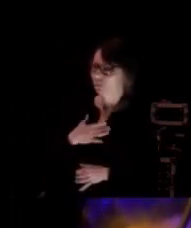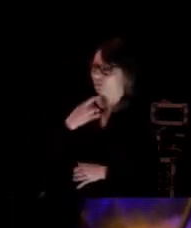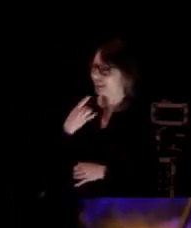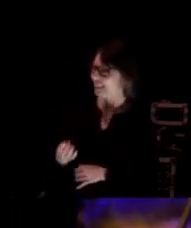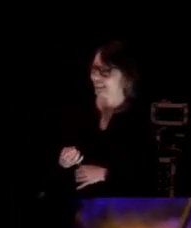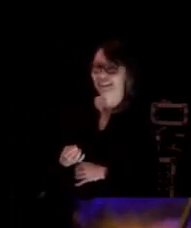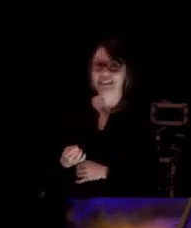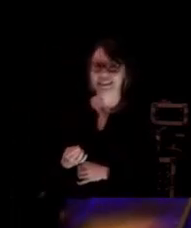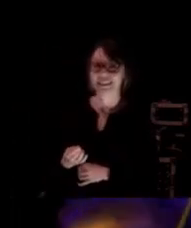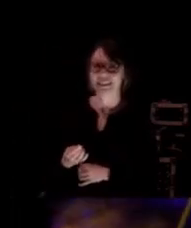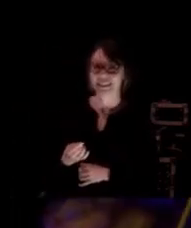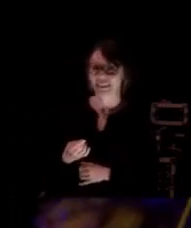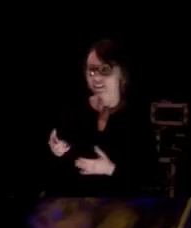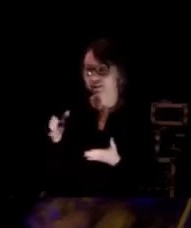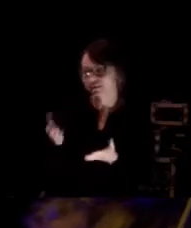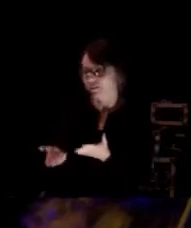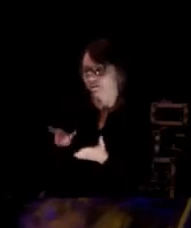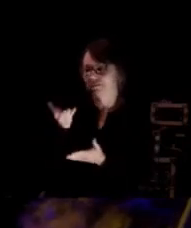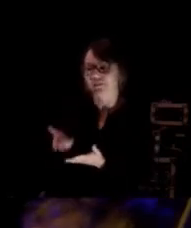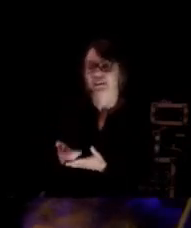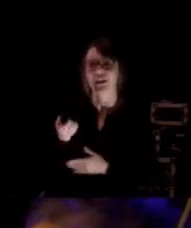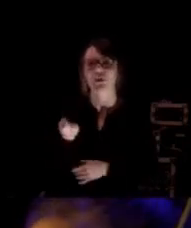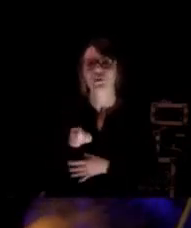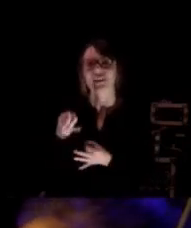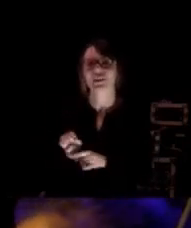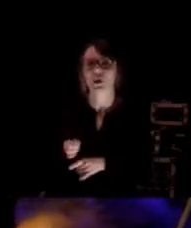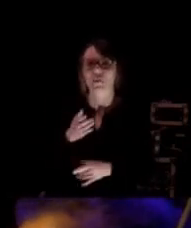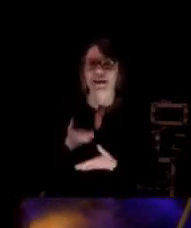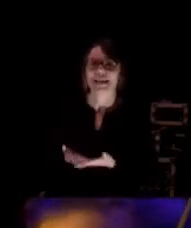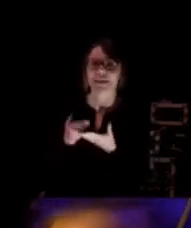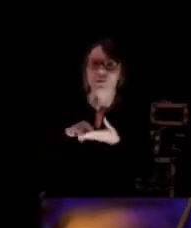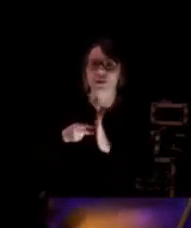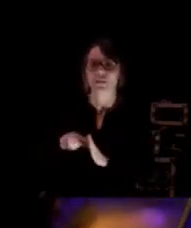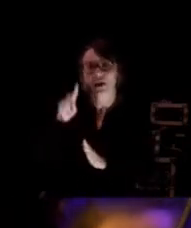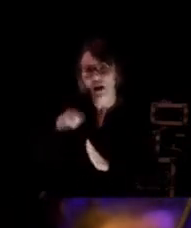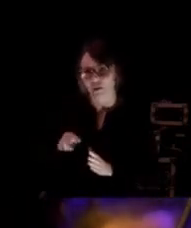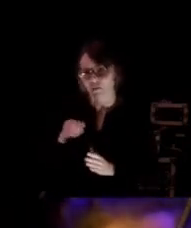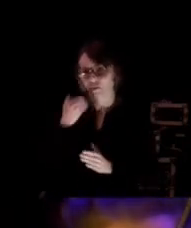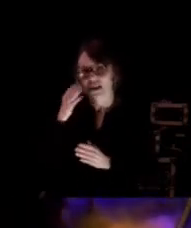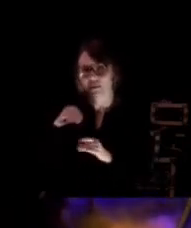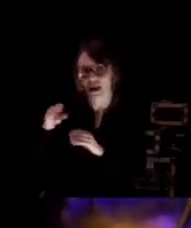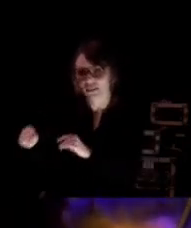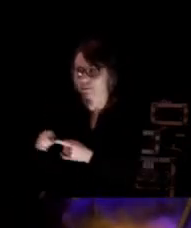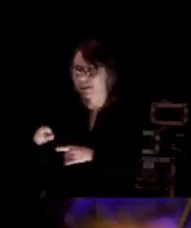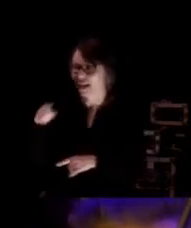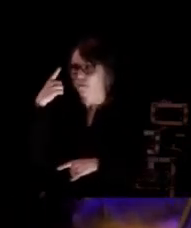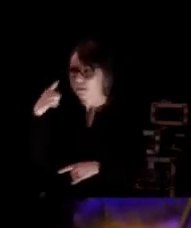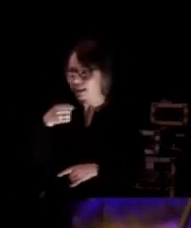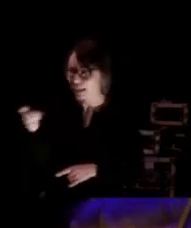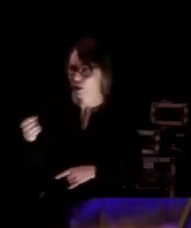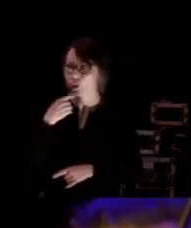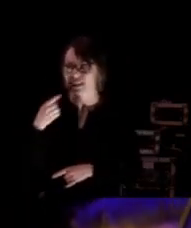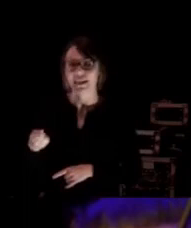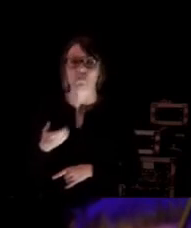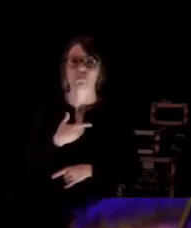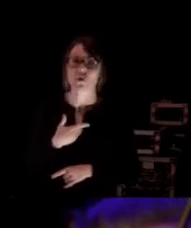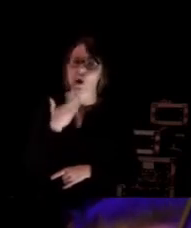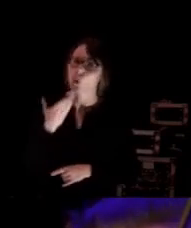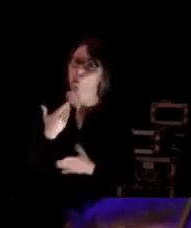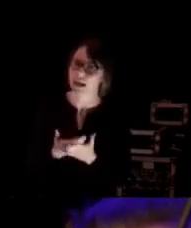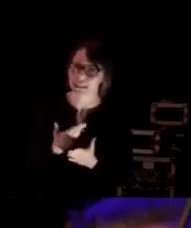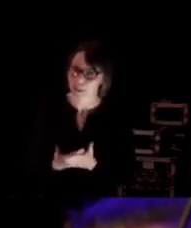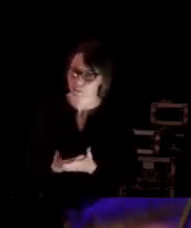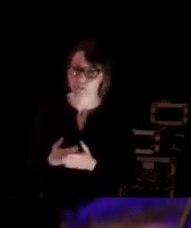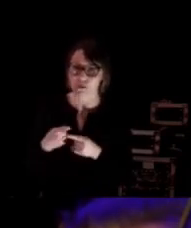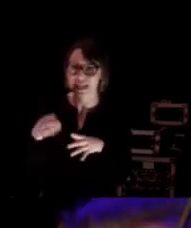altså, vi har trekt frem noen ting som hjelpesystemet kan bli bedre på. Dere kjempeflinke også på lengre tid til å si masse gode eksempler på